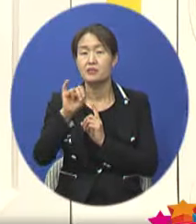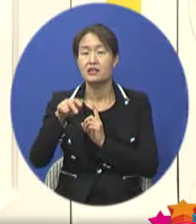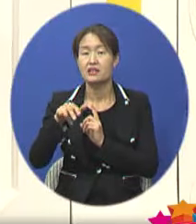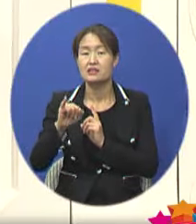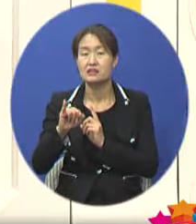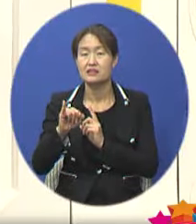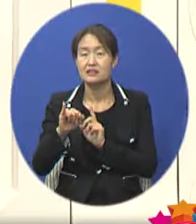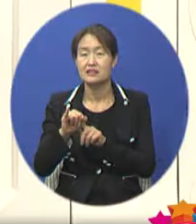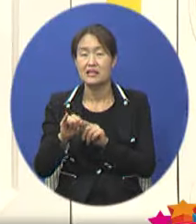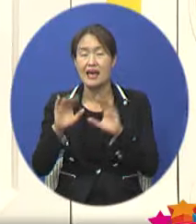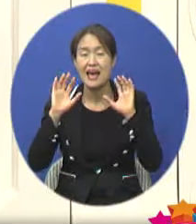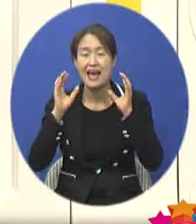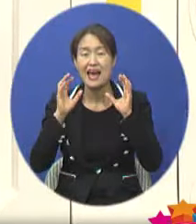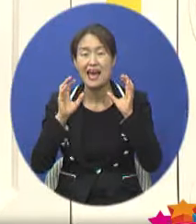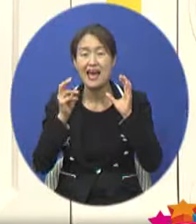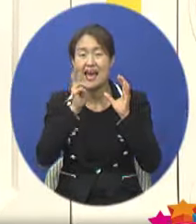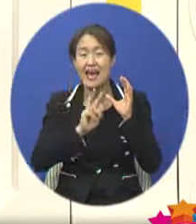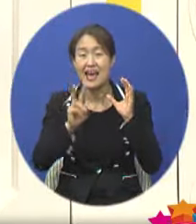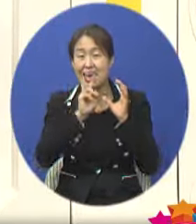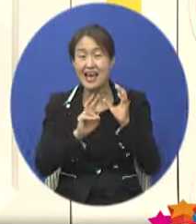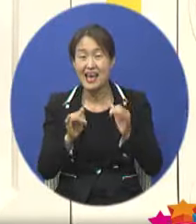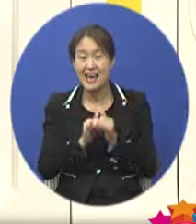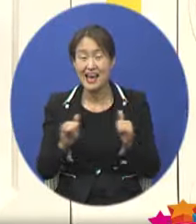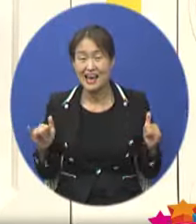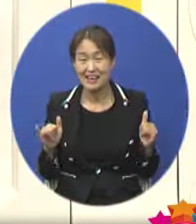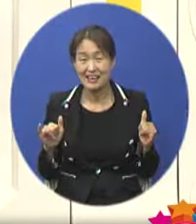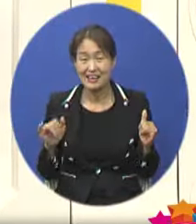그 애기랑 같이 노래 부른 사람 있잖아요.